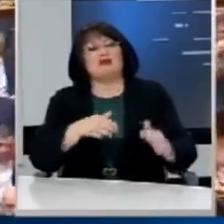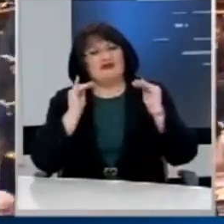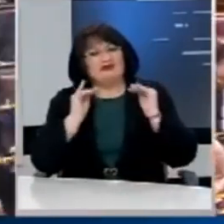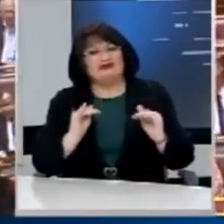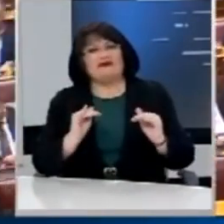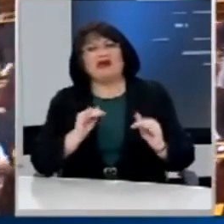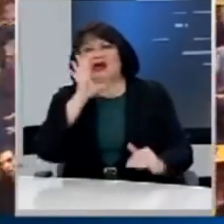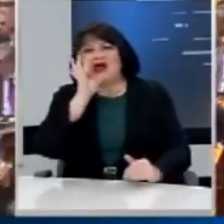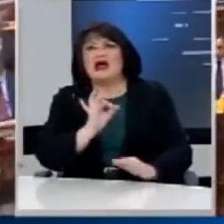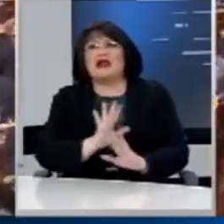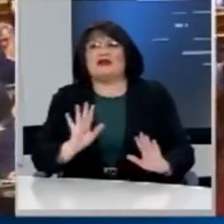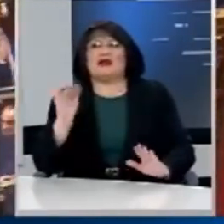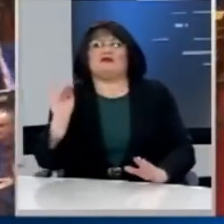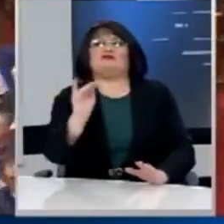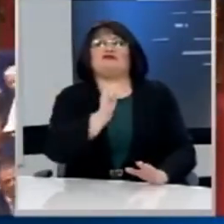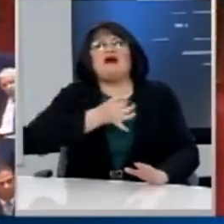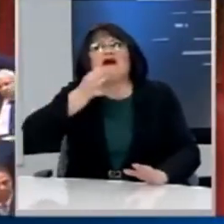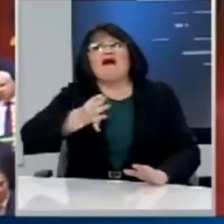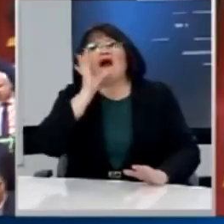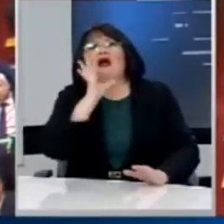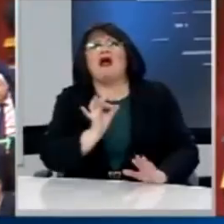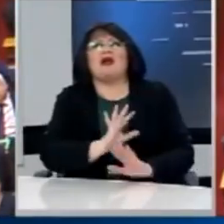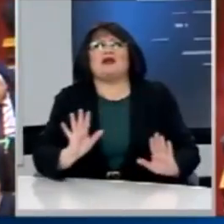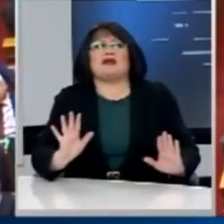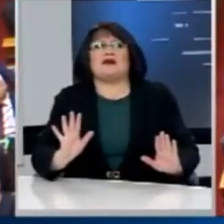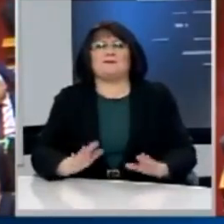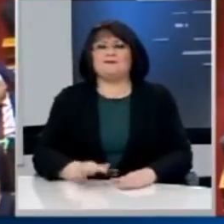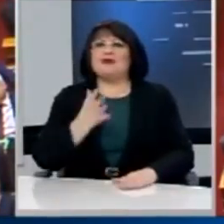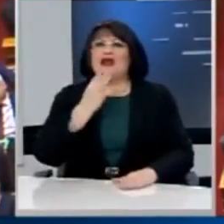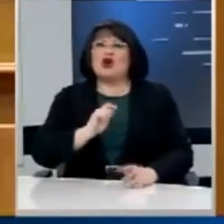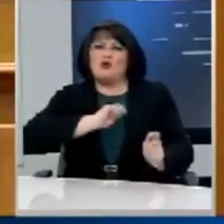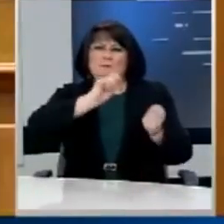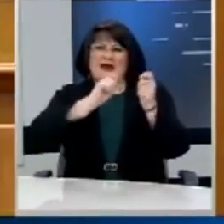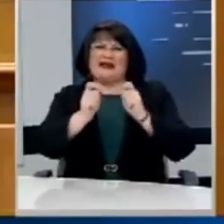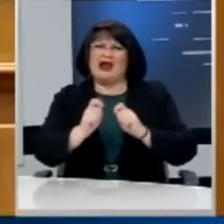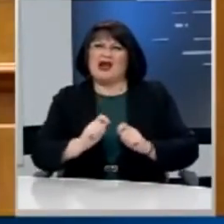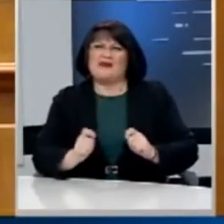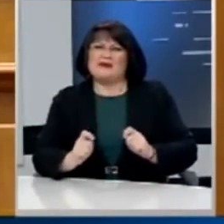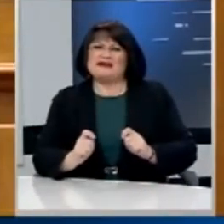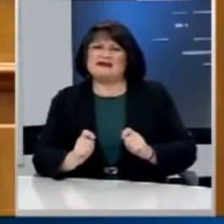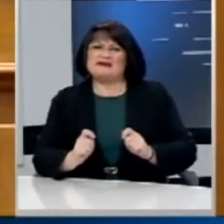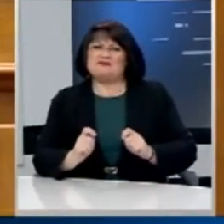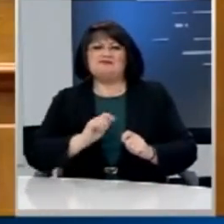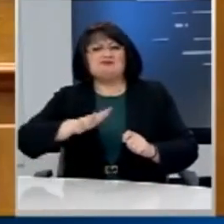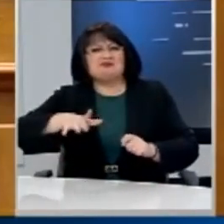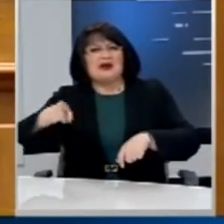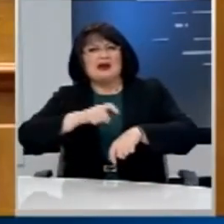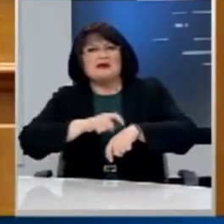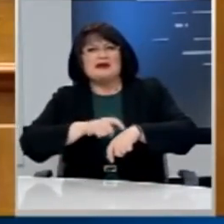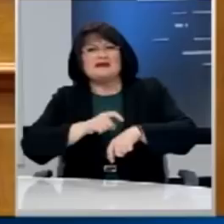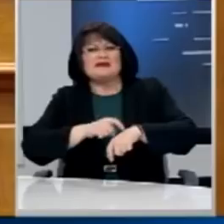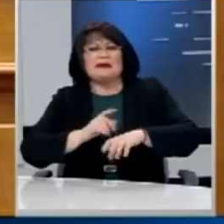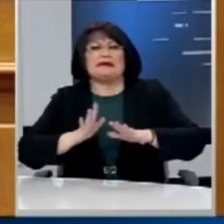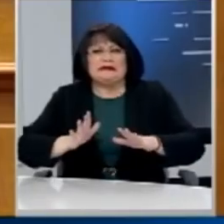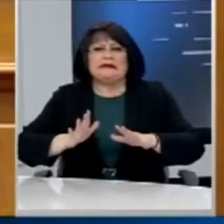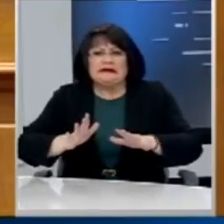στη γλώσσα της αλήθειας προς τον πολίτη. Γιατί η μεταρρυθμιστική ορμή μπορεί και κάποτε να